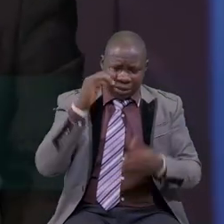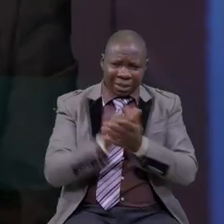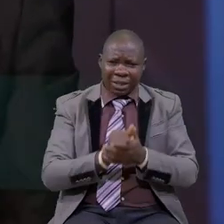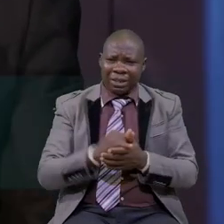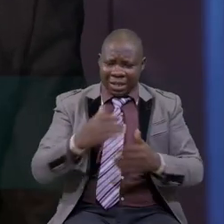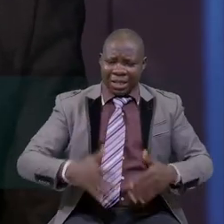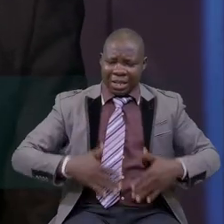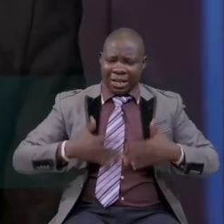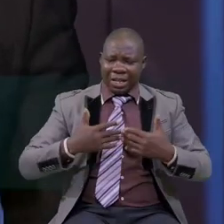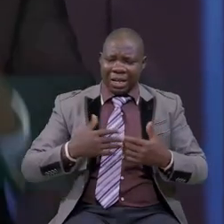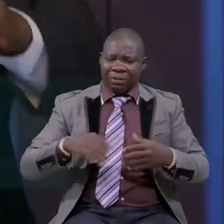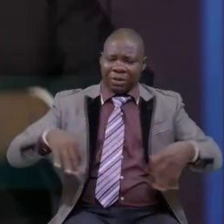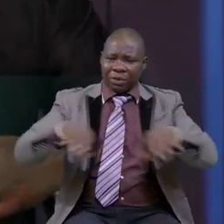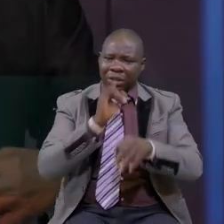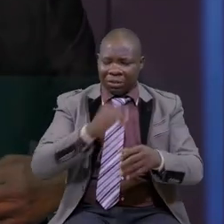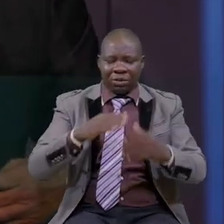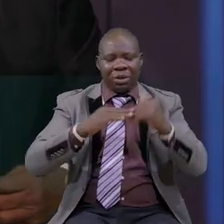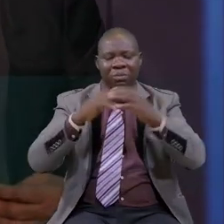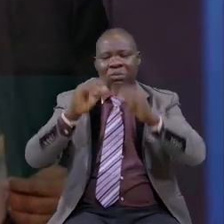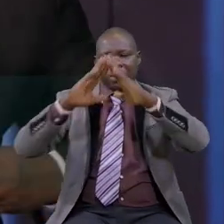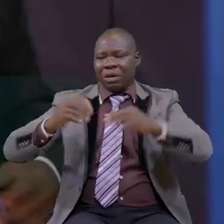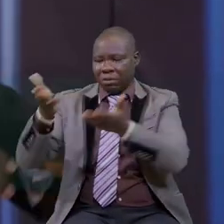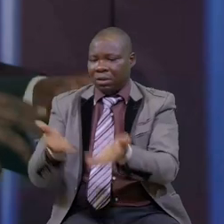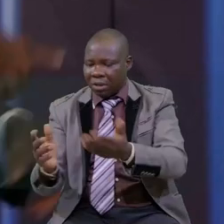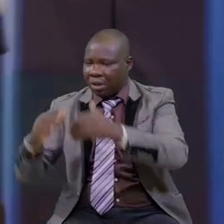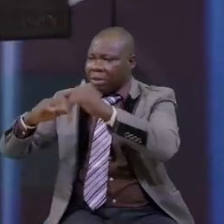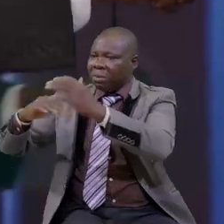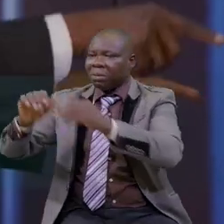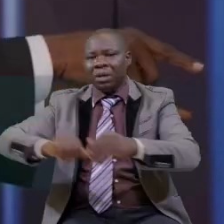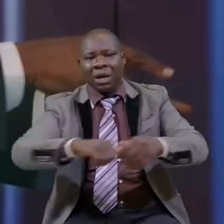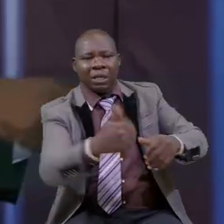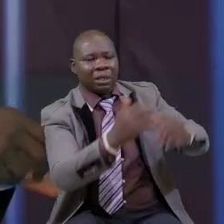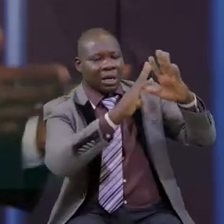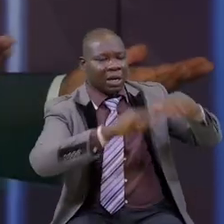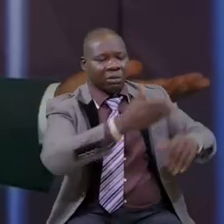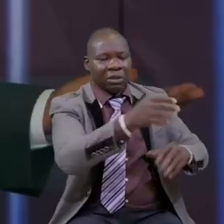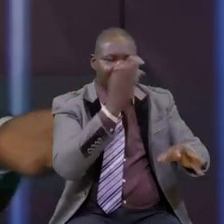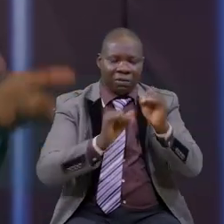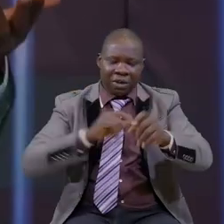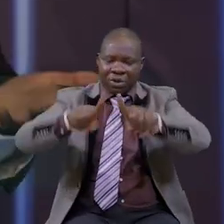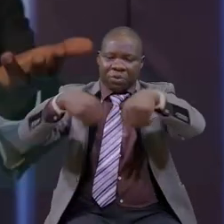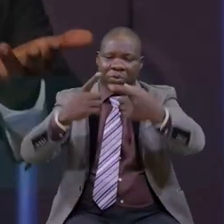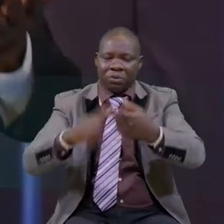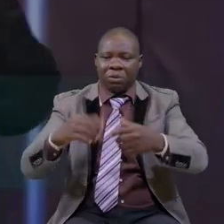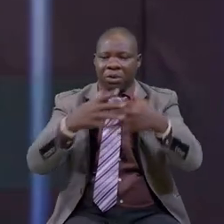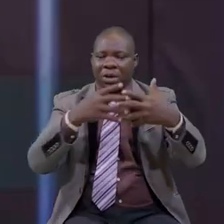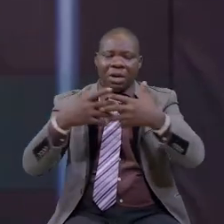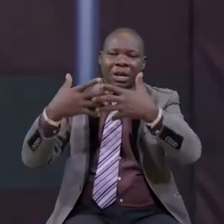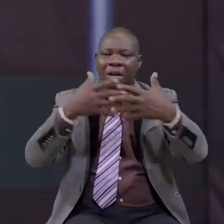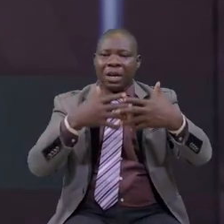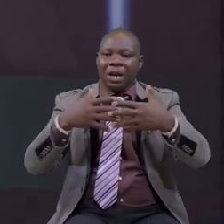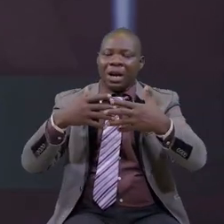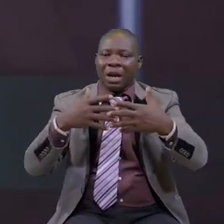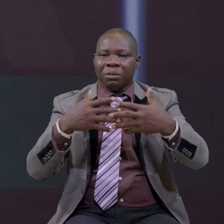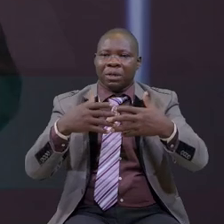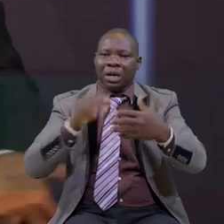maison par ici, construire notre maison de l'autre côté. Oh, si je vais à l'étranger, si j'ai telle maison, nous pensons que ça,